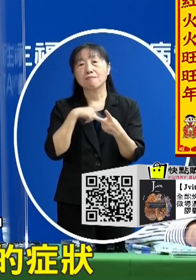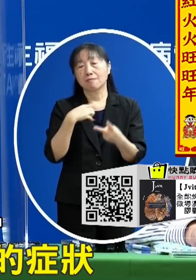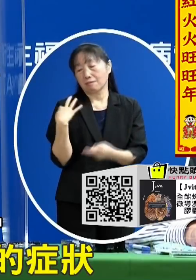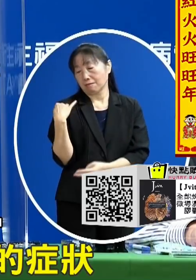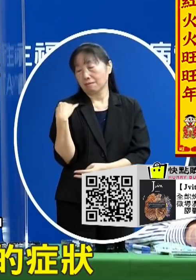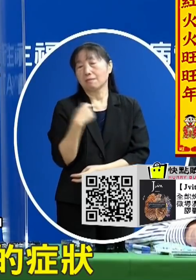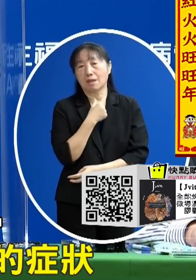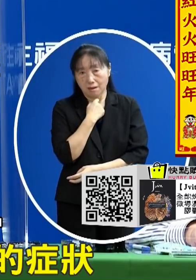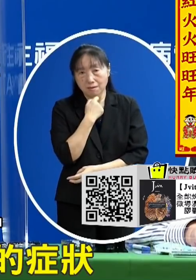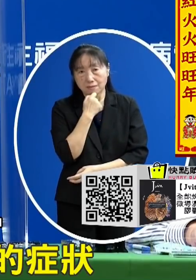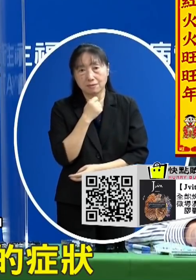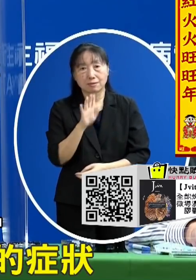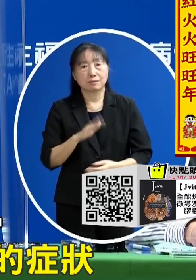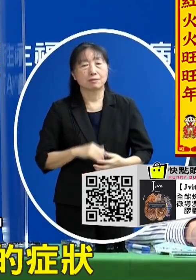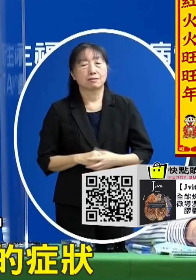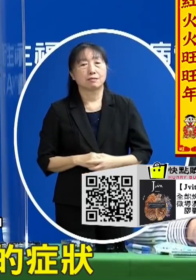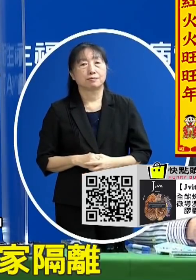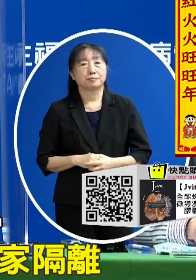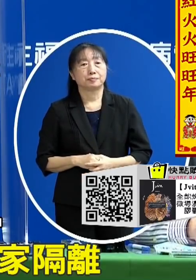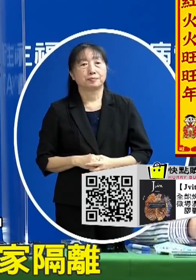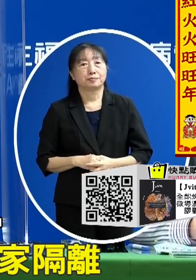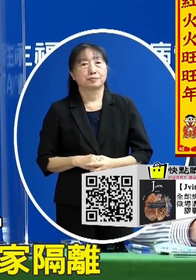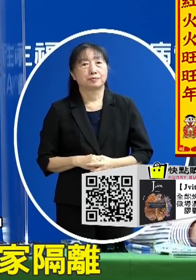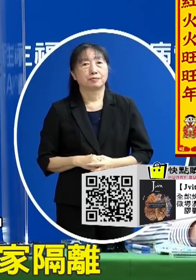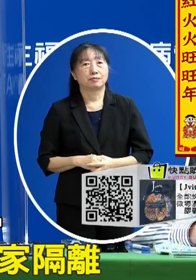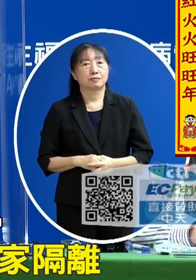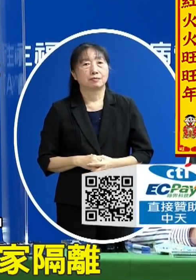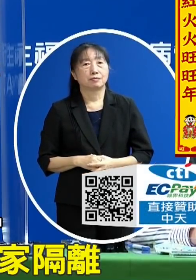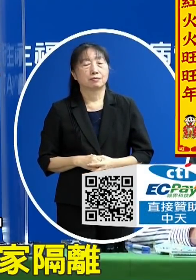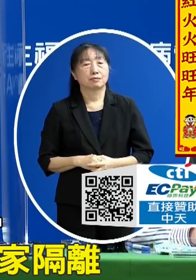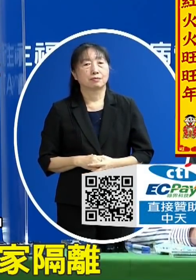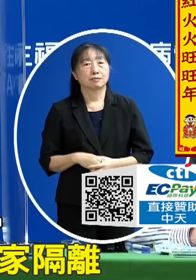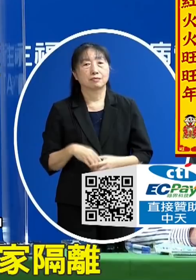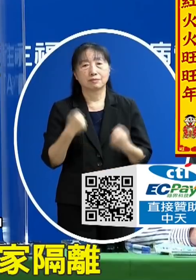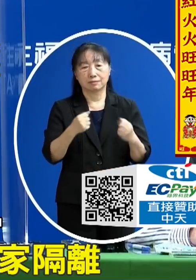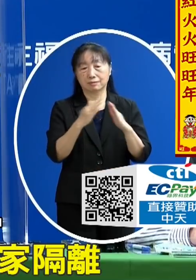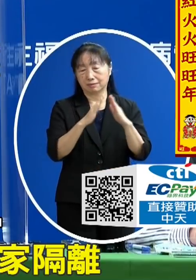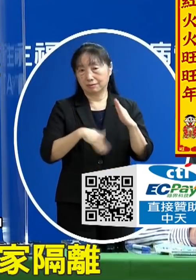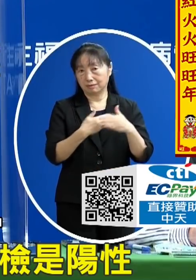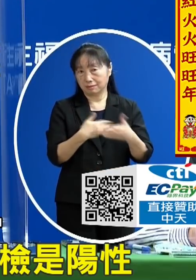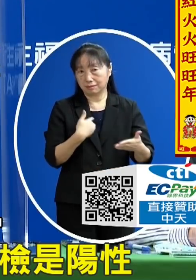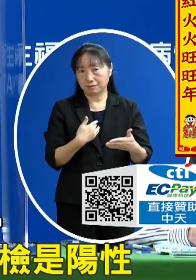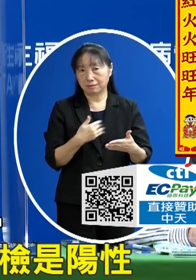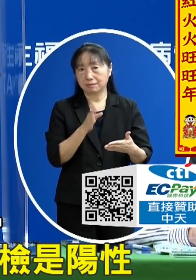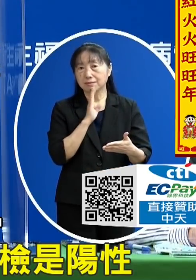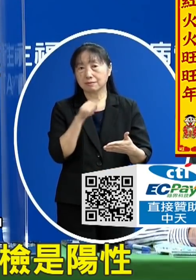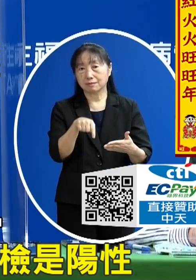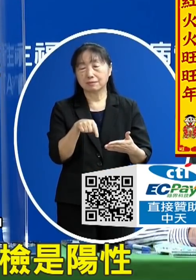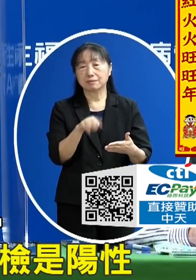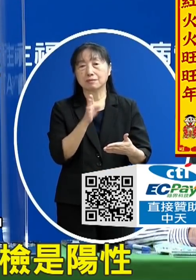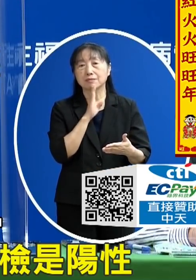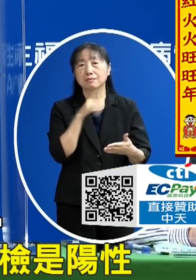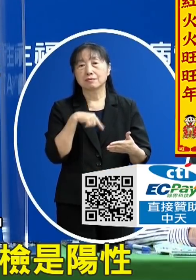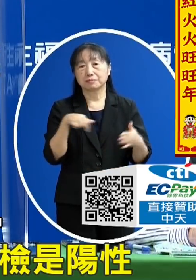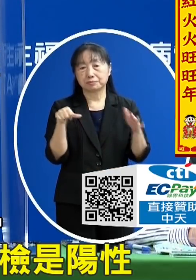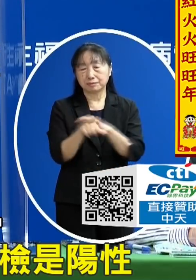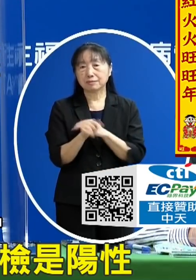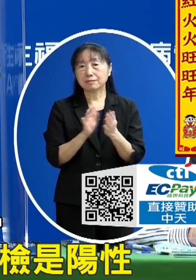咳嗽的一个症状，那不过他们是在虽然是在居隔，可是在居隔进去之